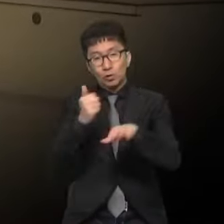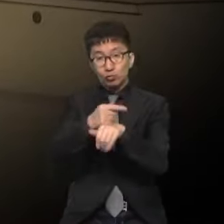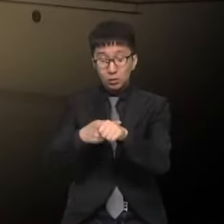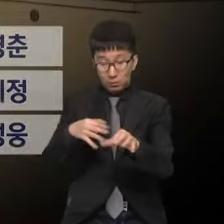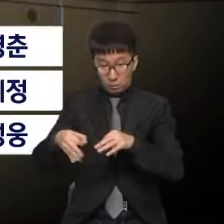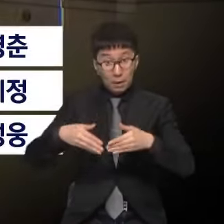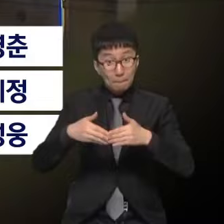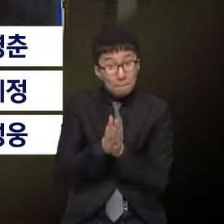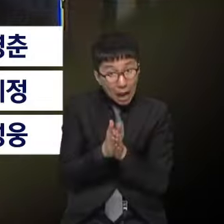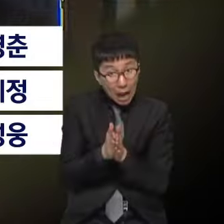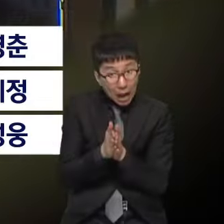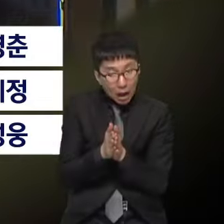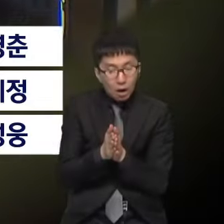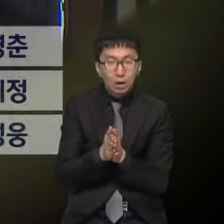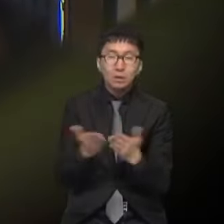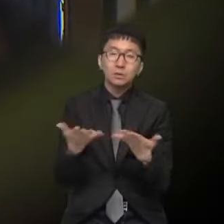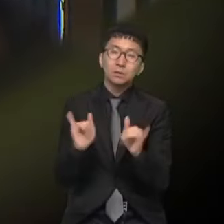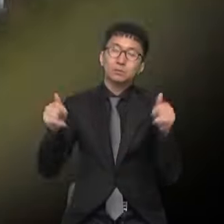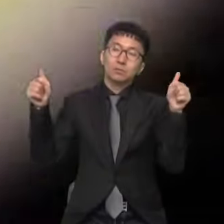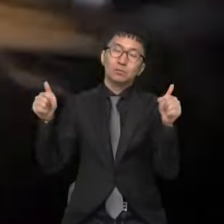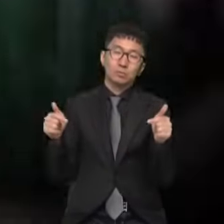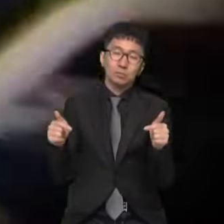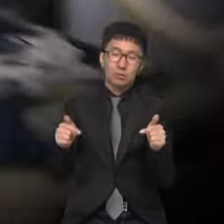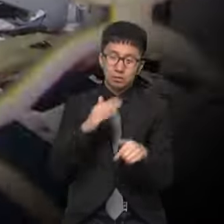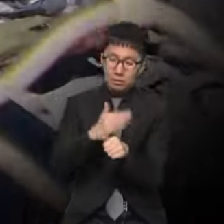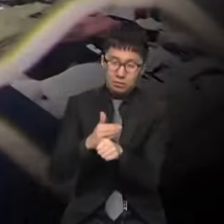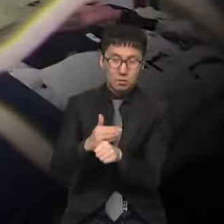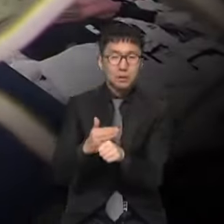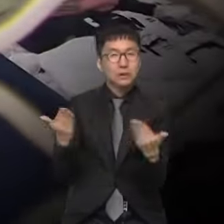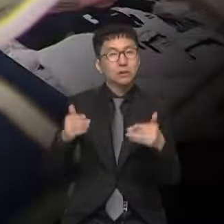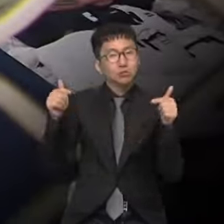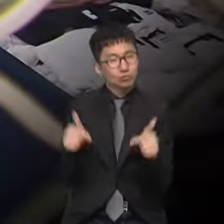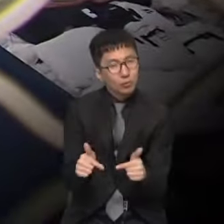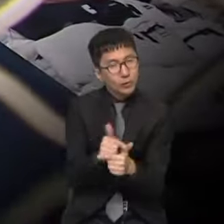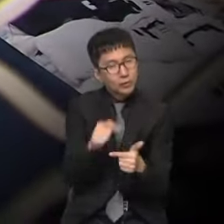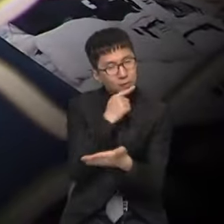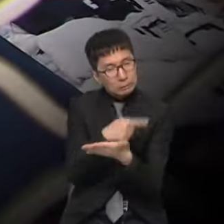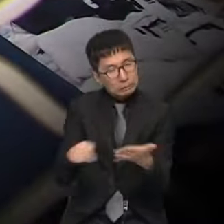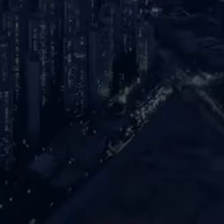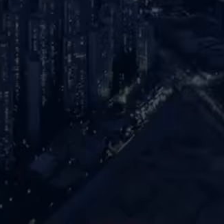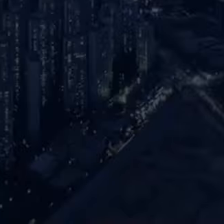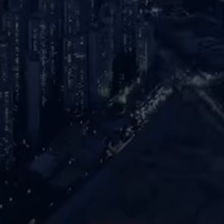감소와 지역 상권 침체의 우려도 커지고 있습니다. SBS 박예린입니다.